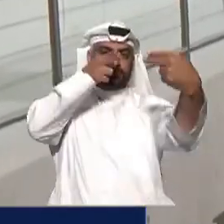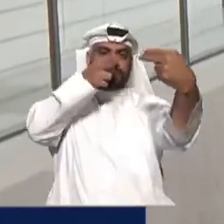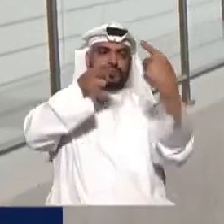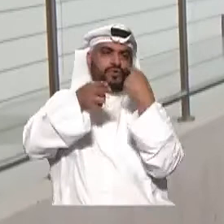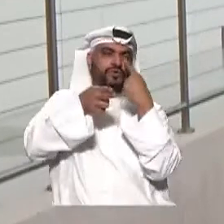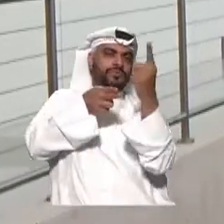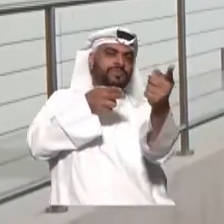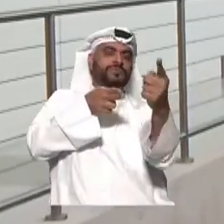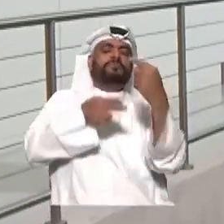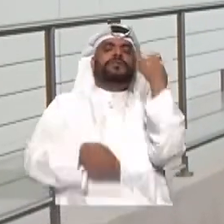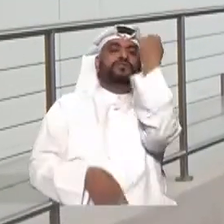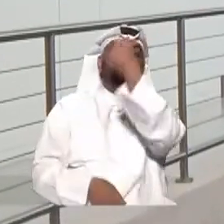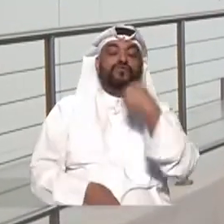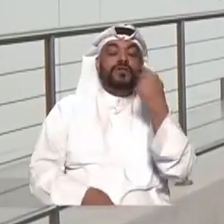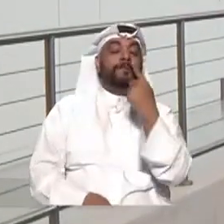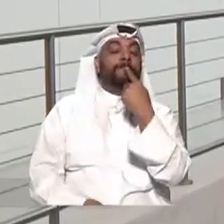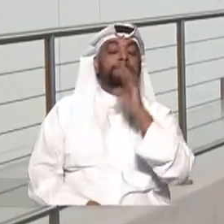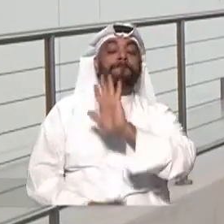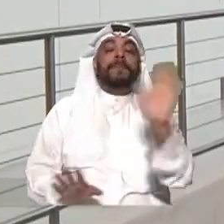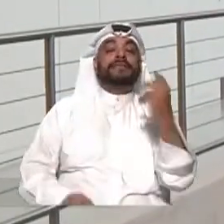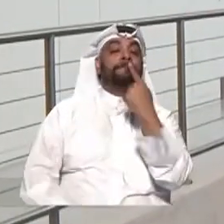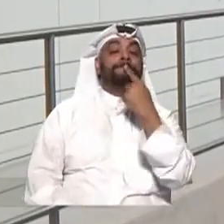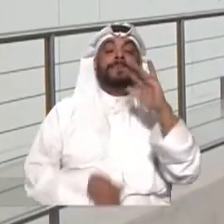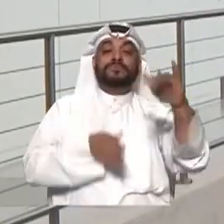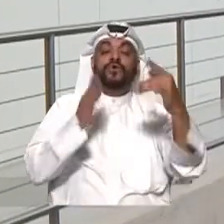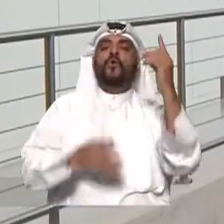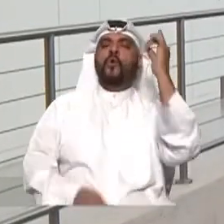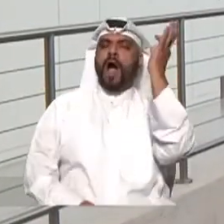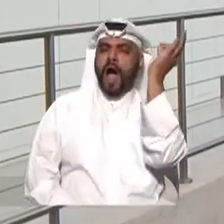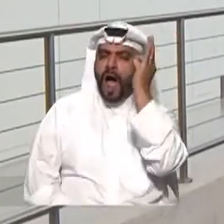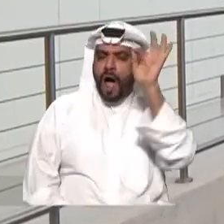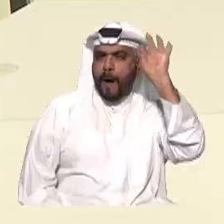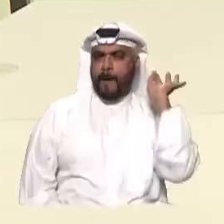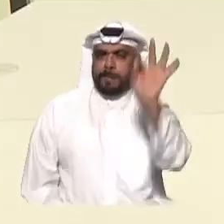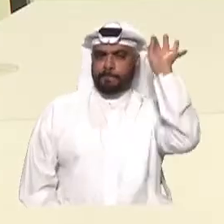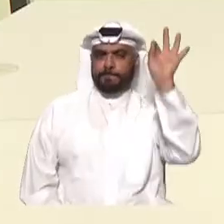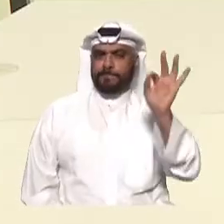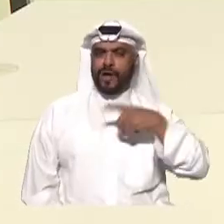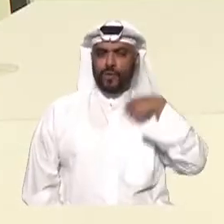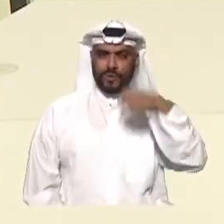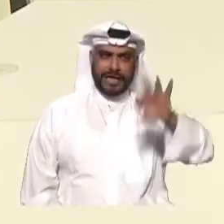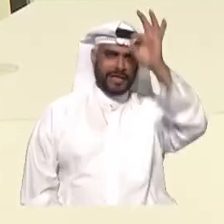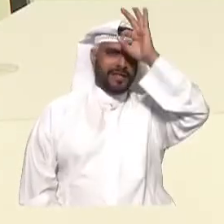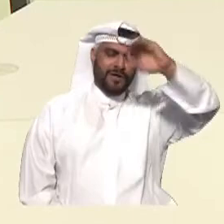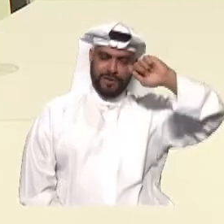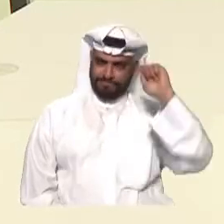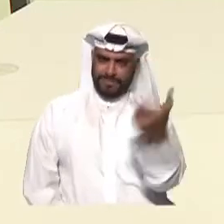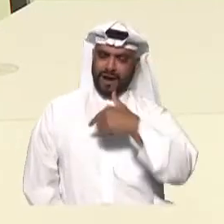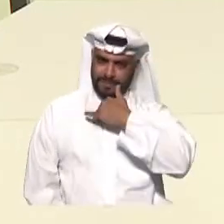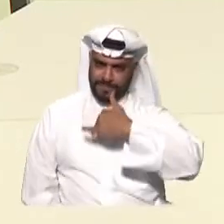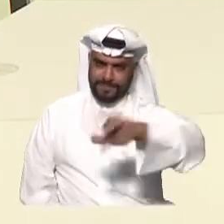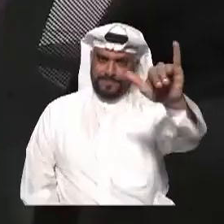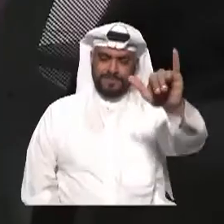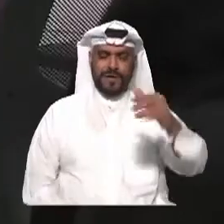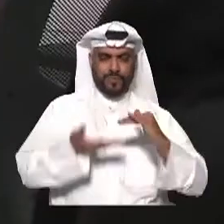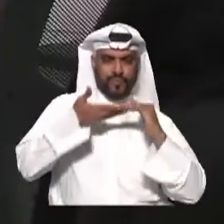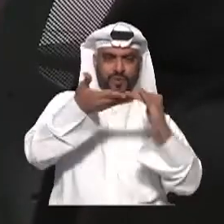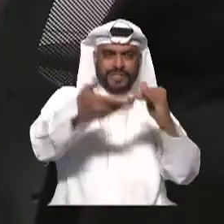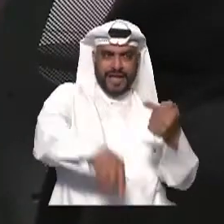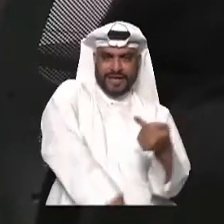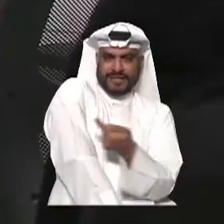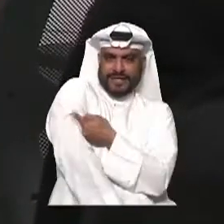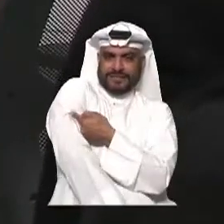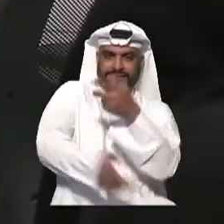الخاصة بالأنظمة أندرويد وآي أو إس، وجعله متاحاً للجميع ليكون عاملاً مهماً ومسهلاً